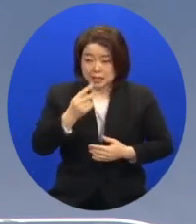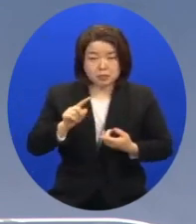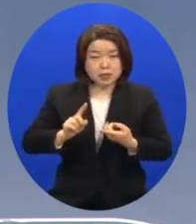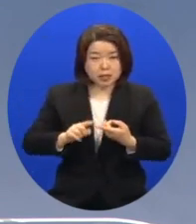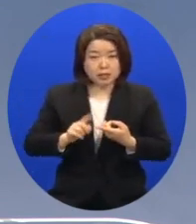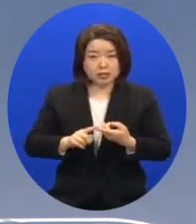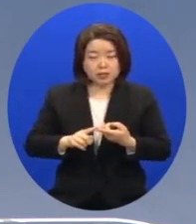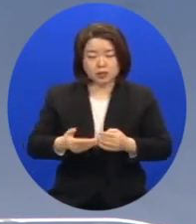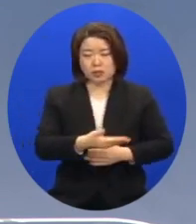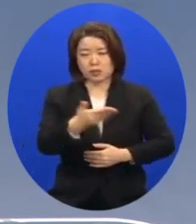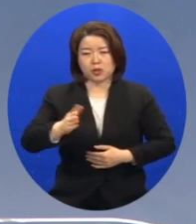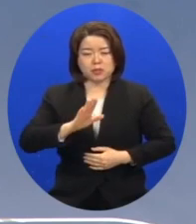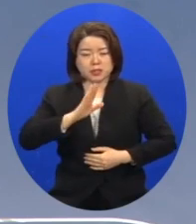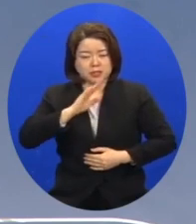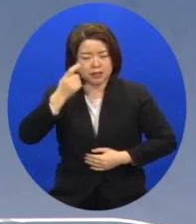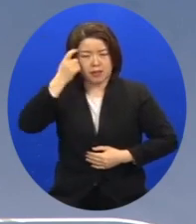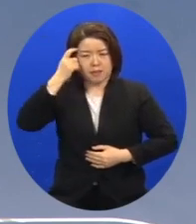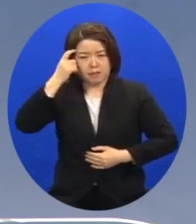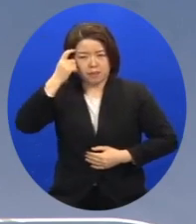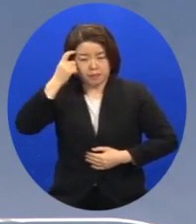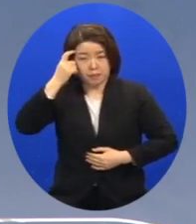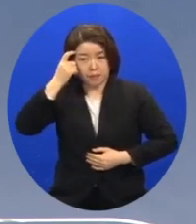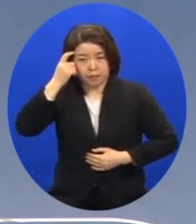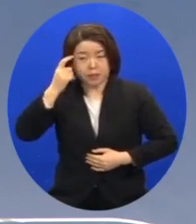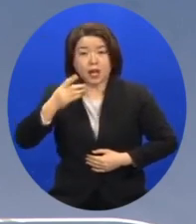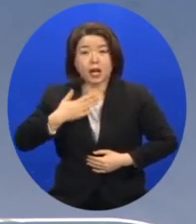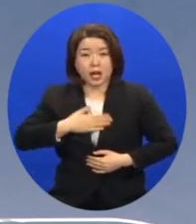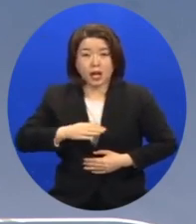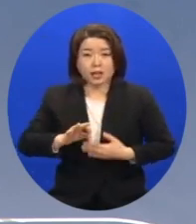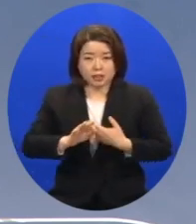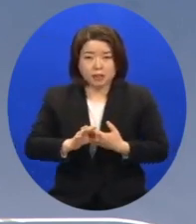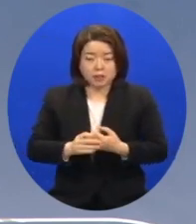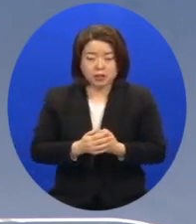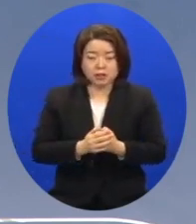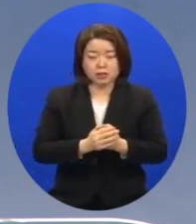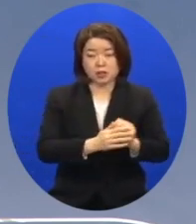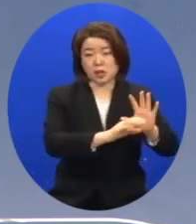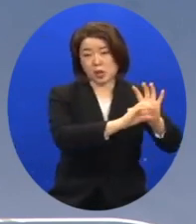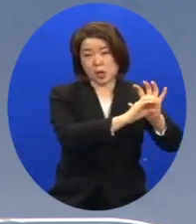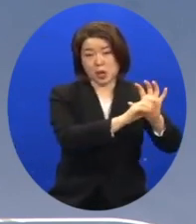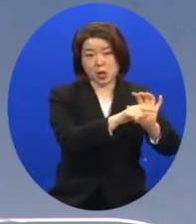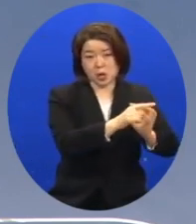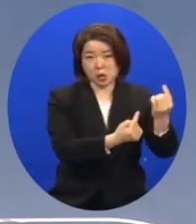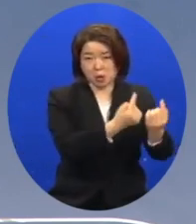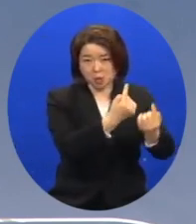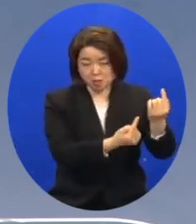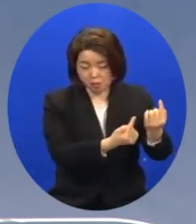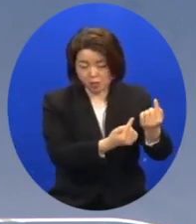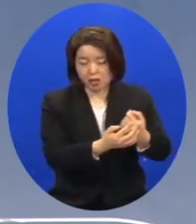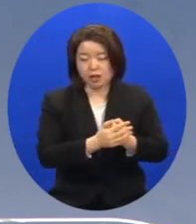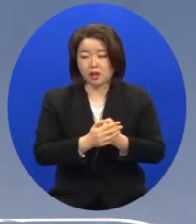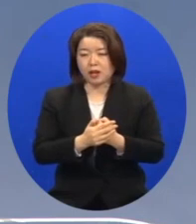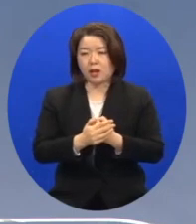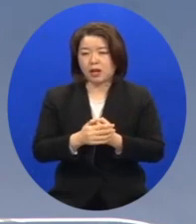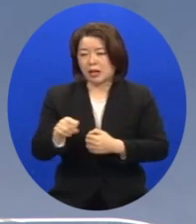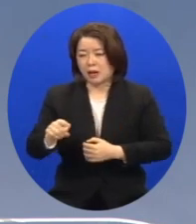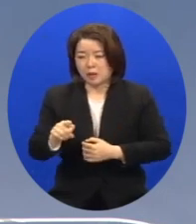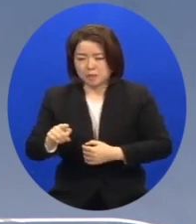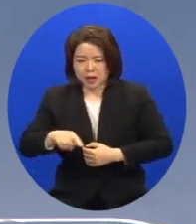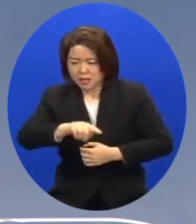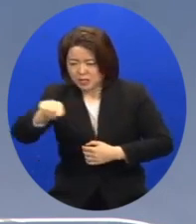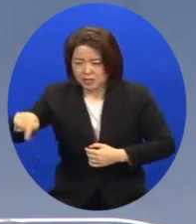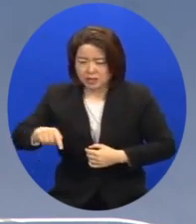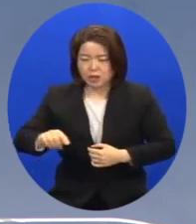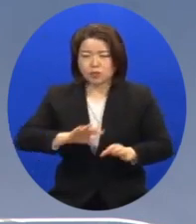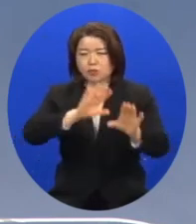여러분이 진짜 의식하기 시작하면 코로나 바이러스를 의식하는 것 b 효가 안 되는 삶의